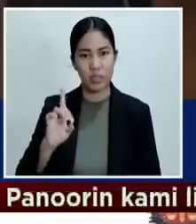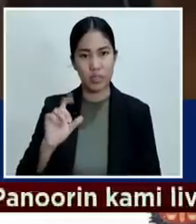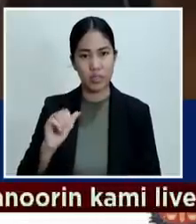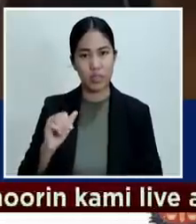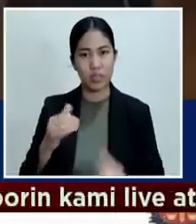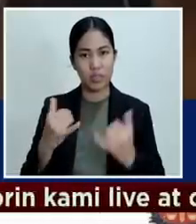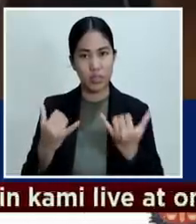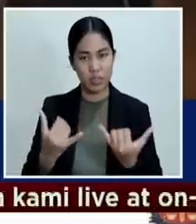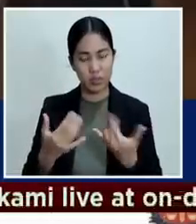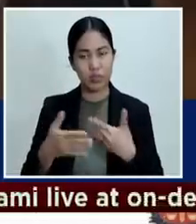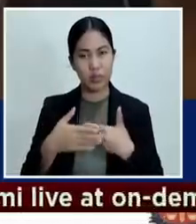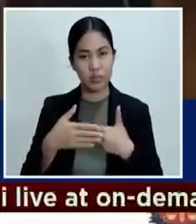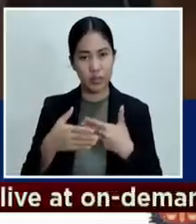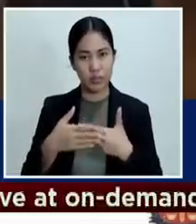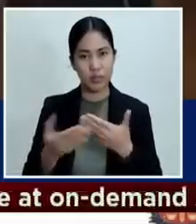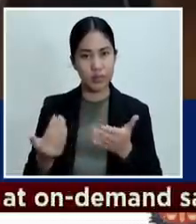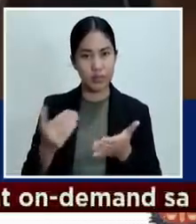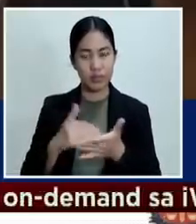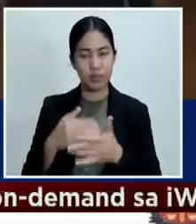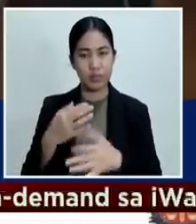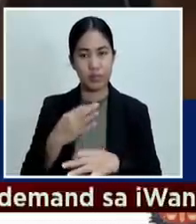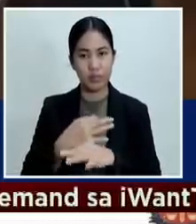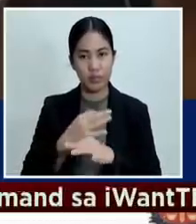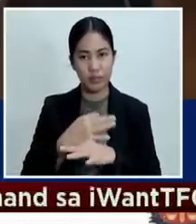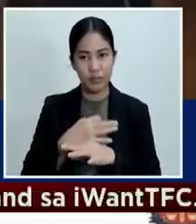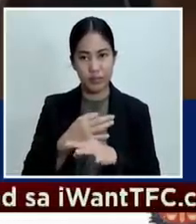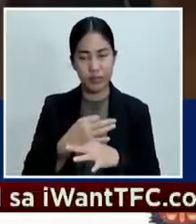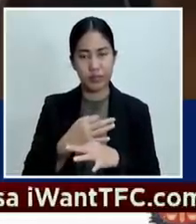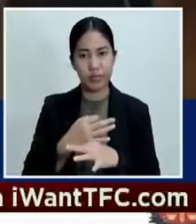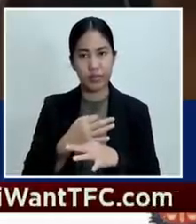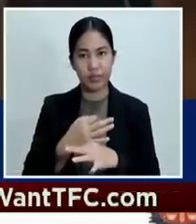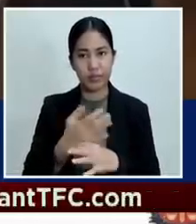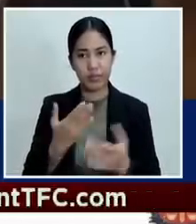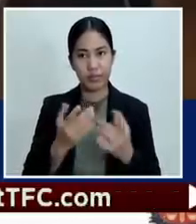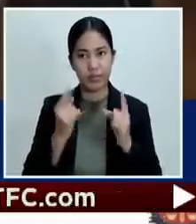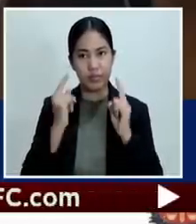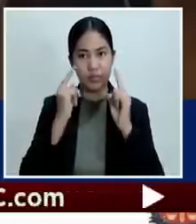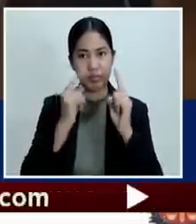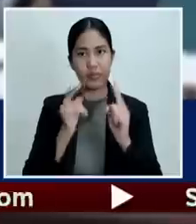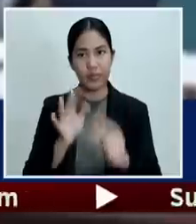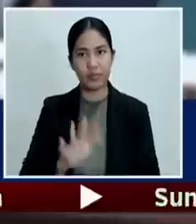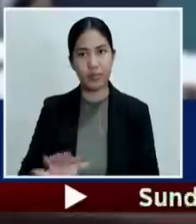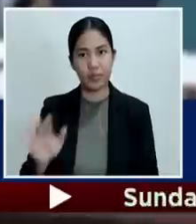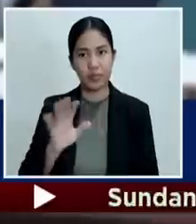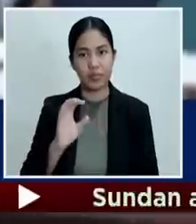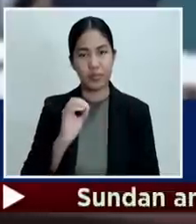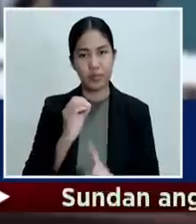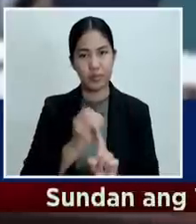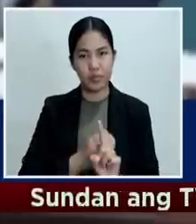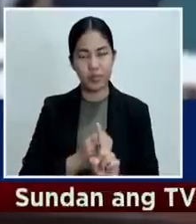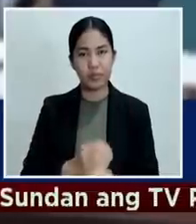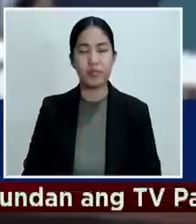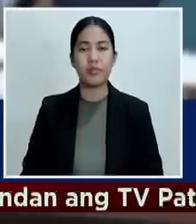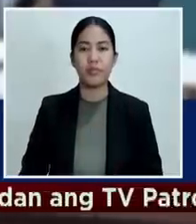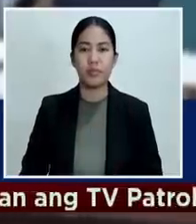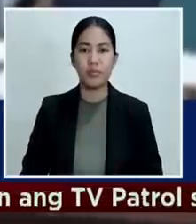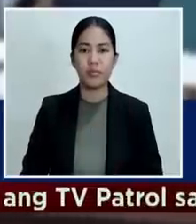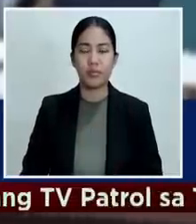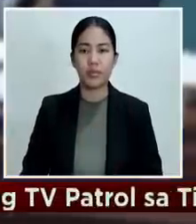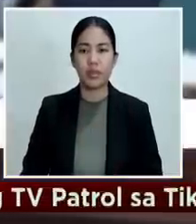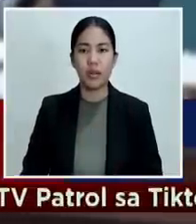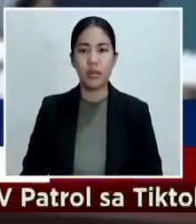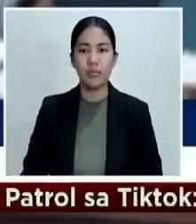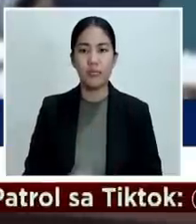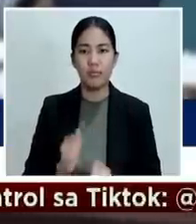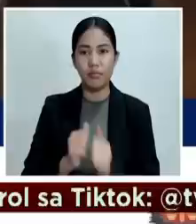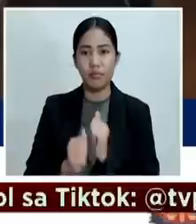ito. Within siguro ang target namin sir is around mga October siguro. So do you confirm na